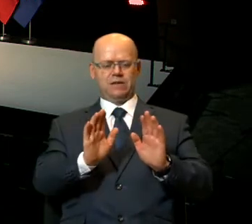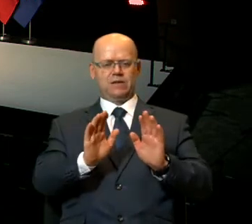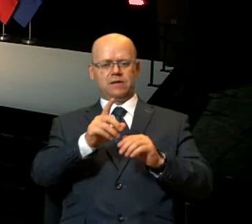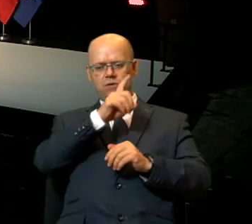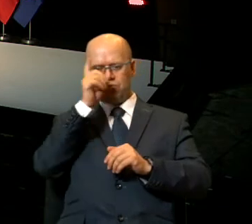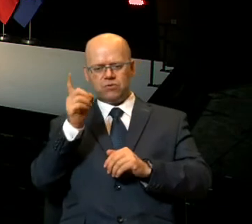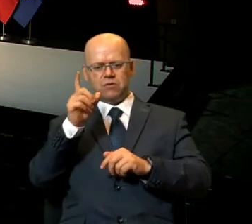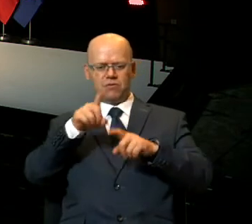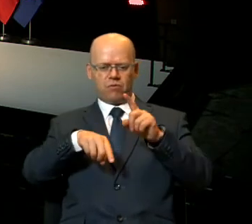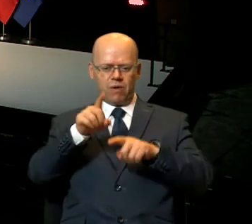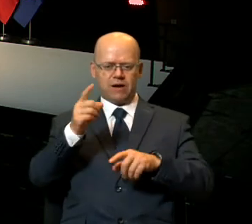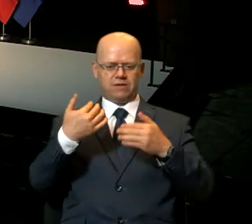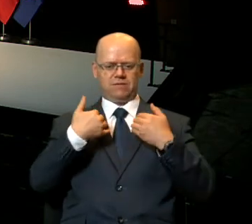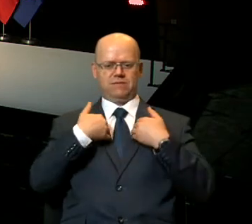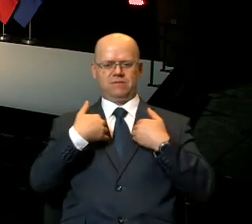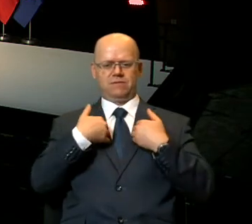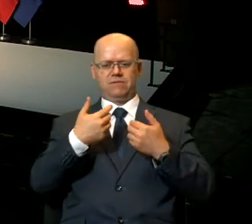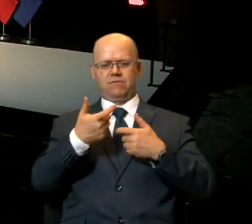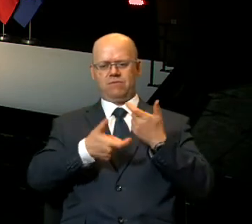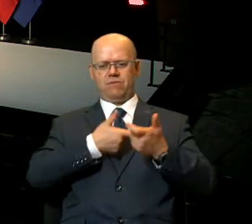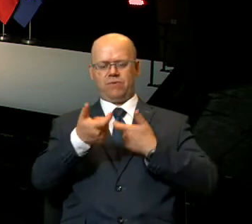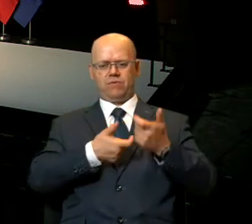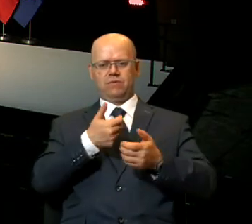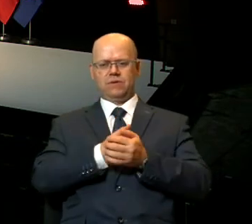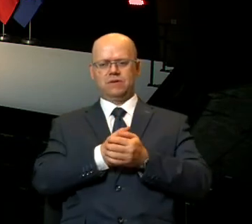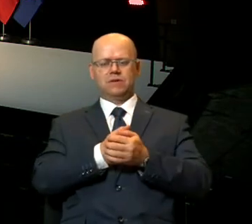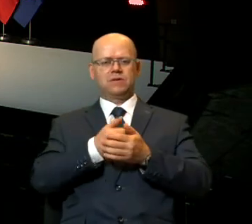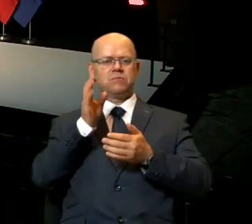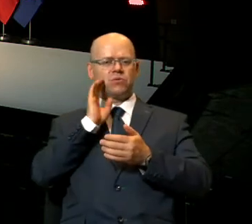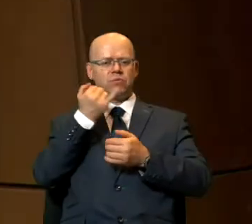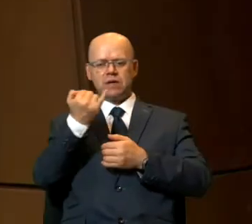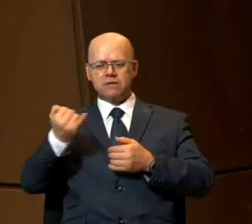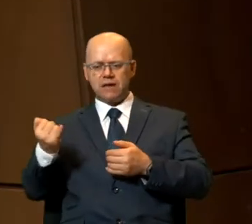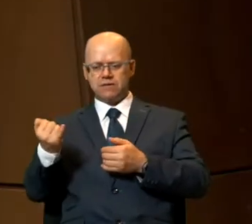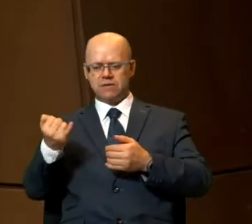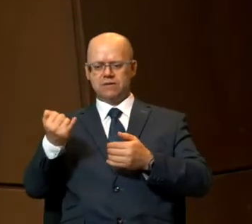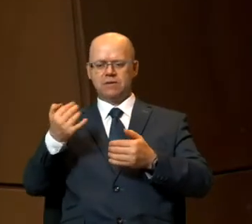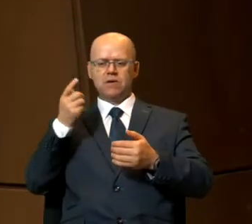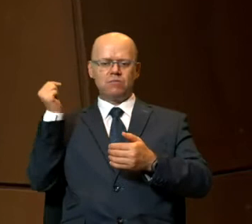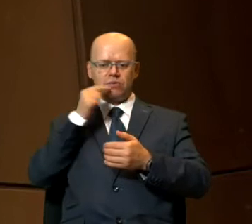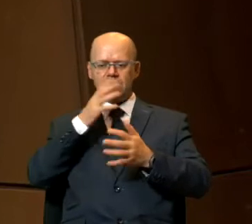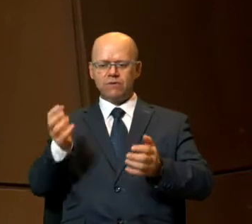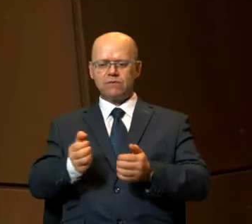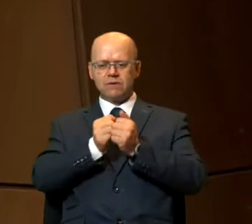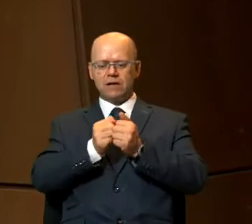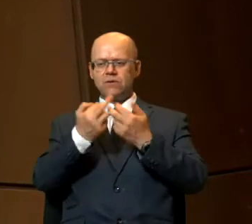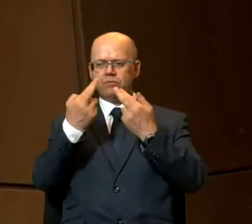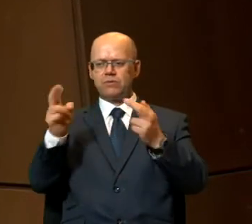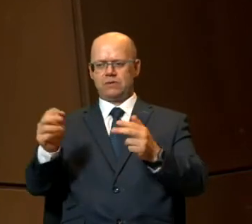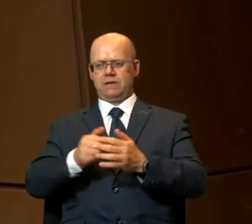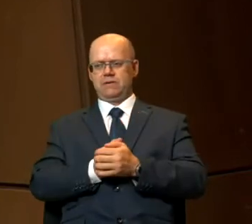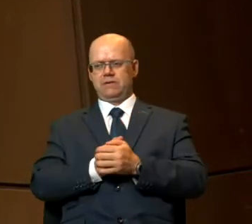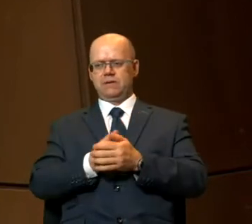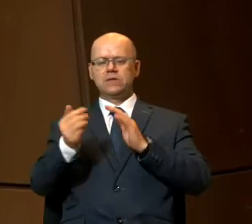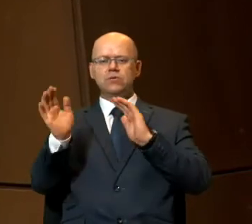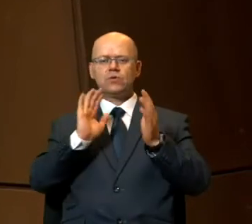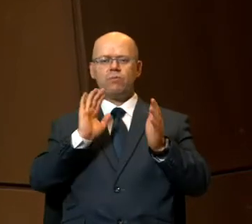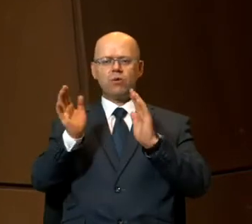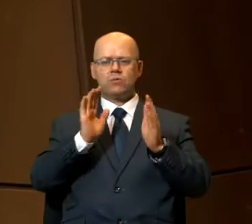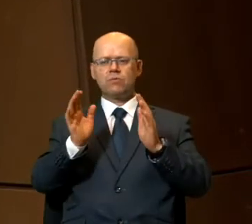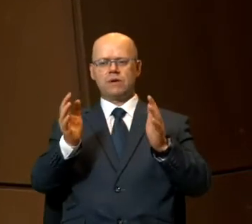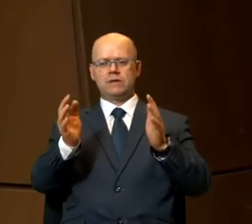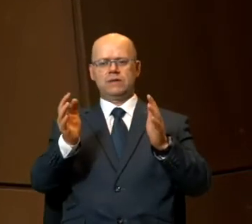spontanicznie, ponieważ nawet małe dzieci potrzebują rezonansu i potrafią to znaleźć. Jest to sposób